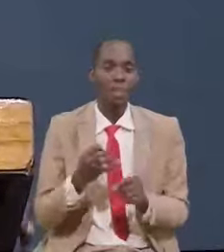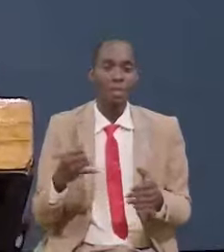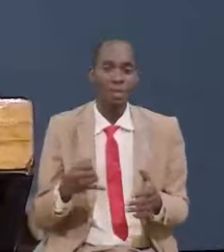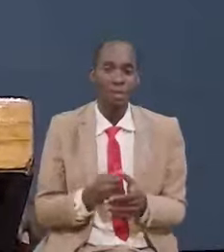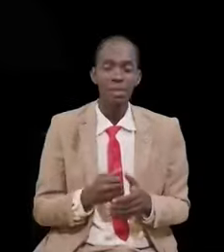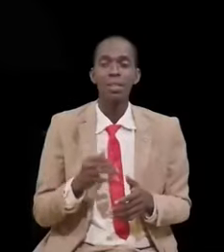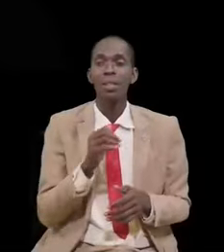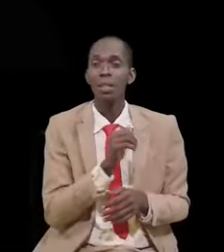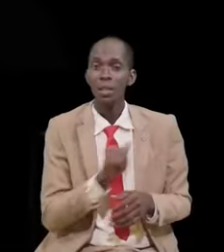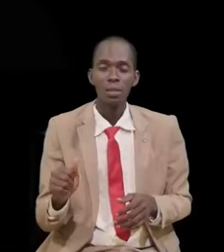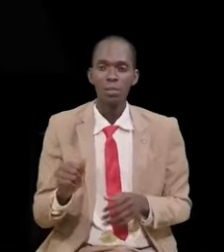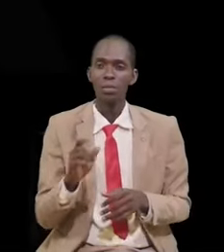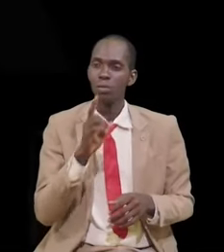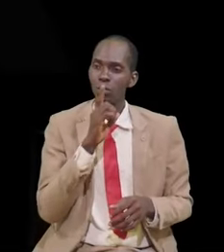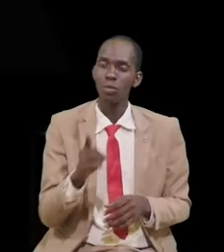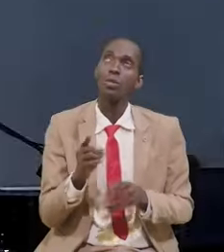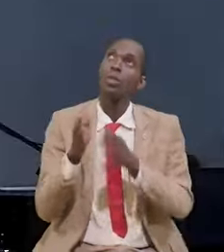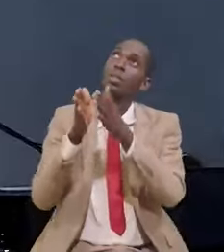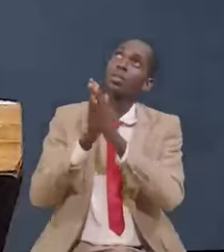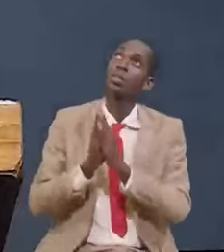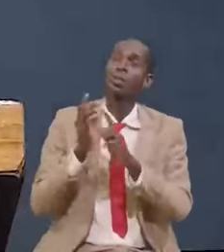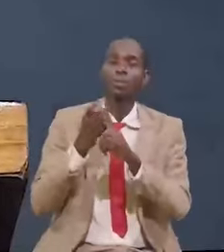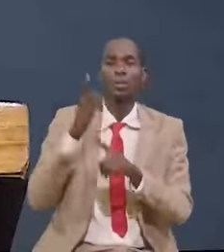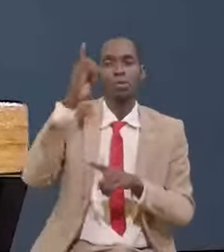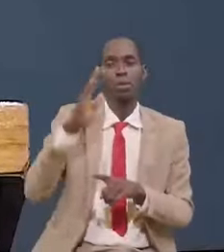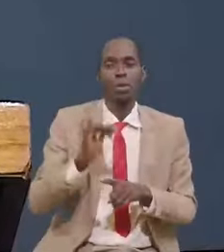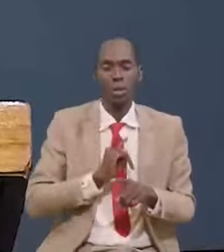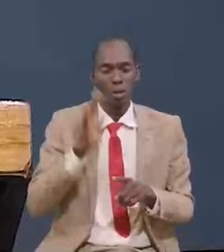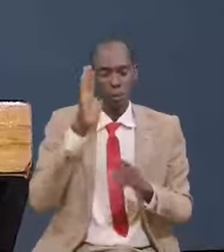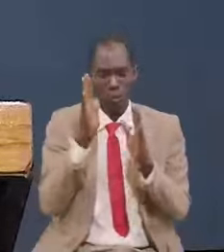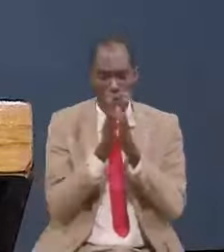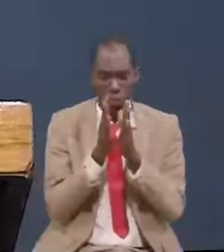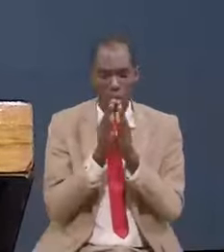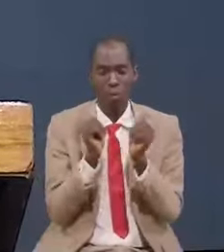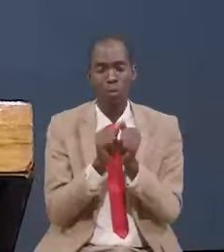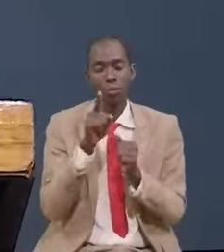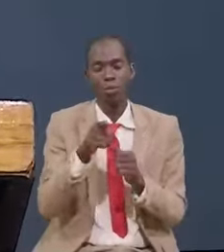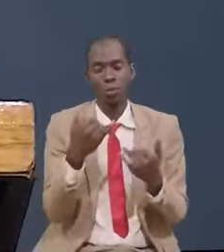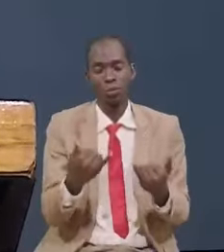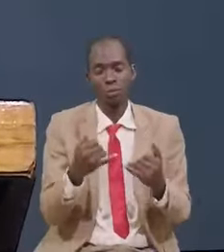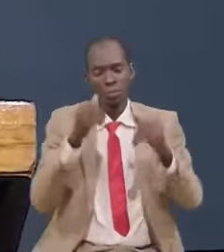Et adresse une requête spéciale à Dieu. Je vais prier avec vous maintenant. Père,